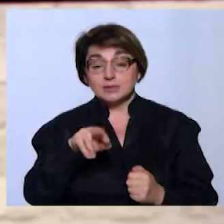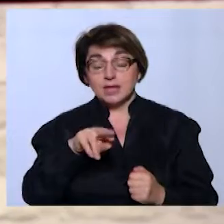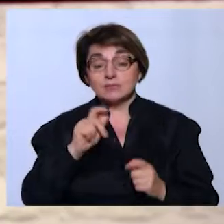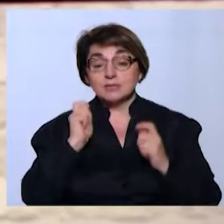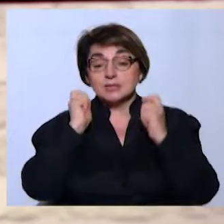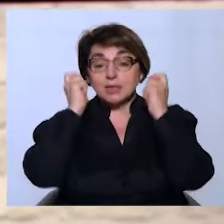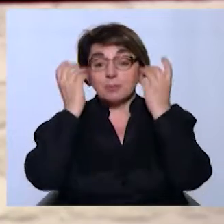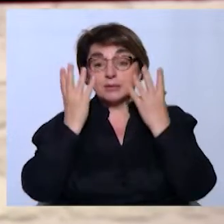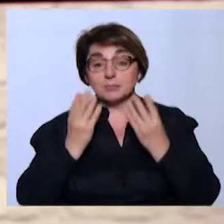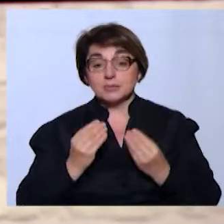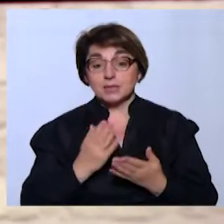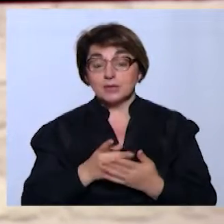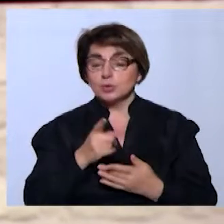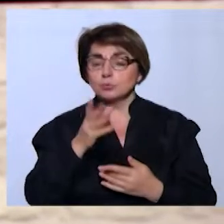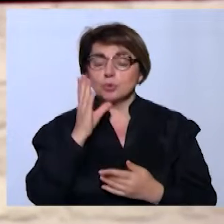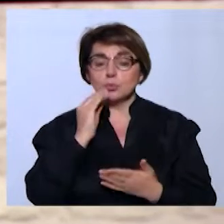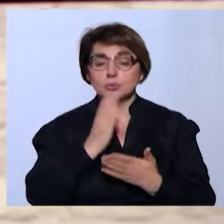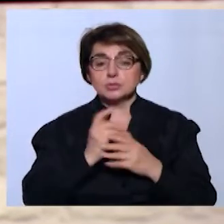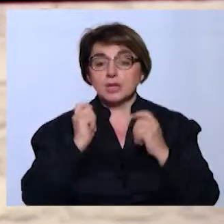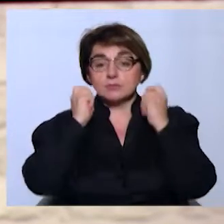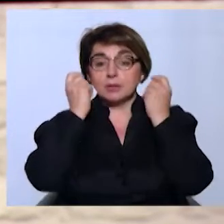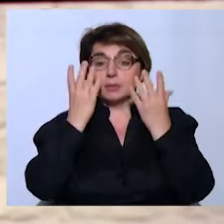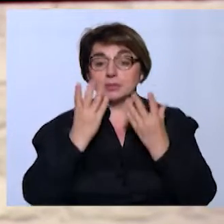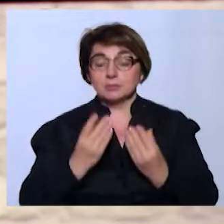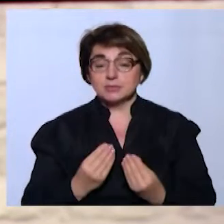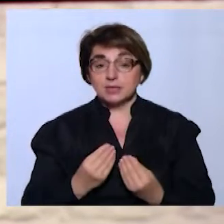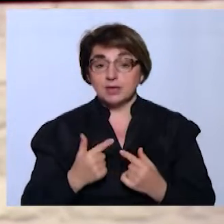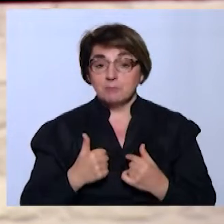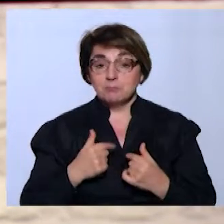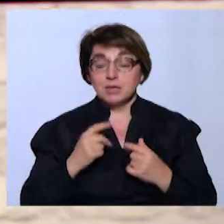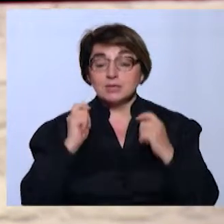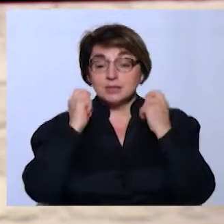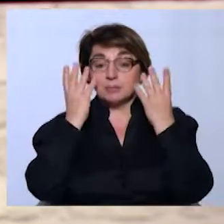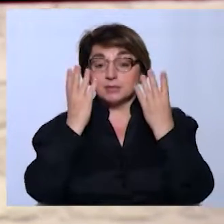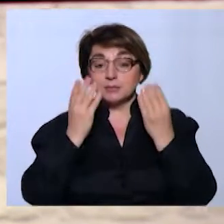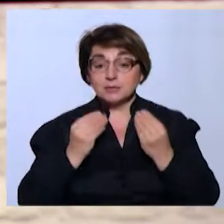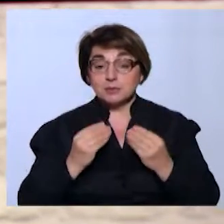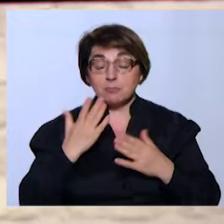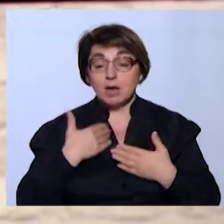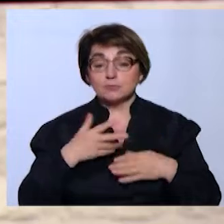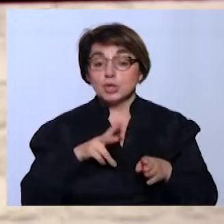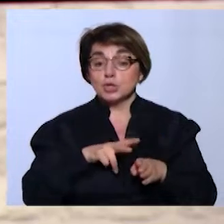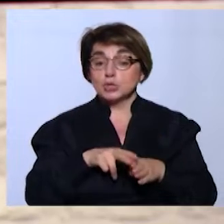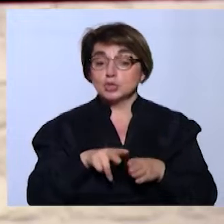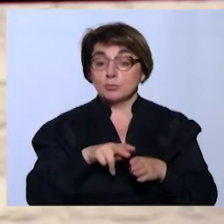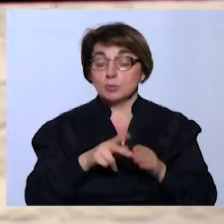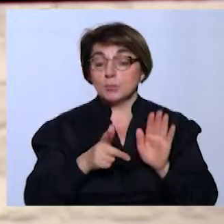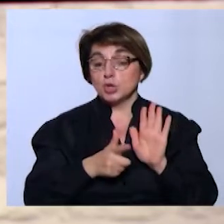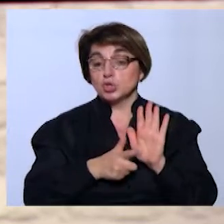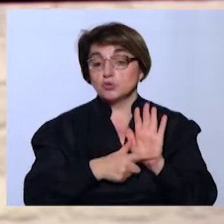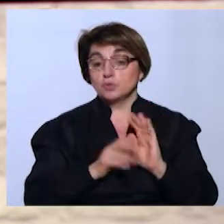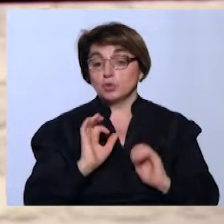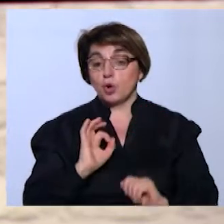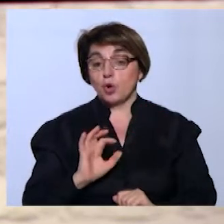აქვს. თქვენ როდის გაქვთ დაბადების დღე? მე დაბადების დღე მაქვს შემოდგომაზე, 7